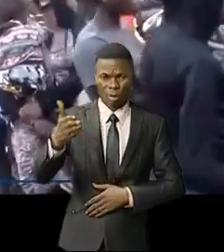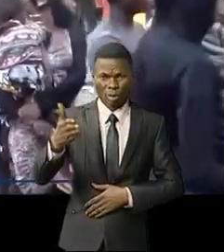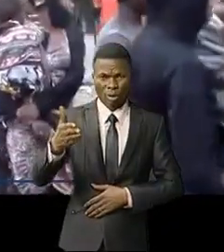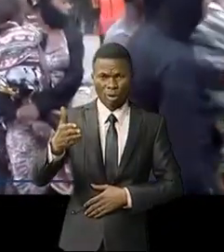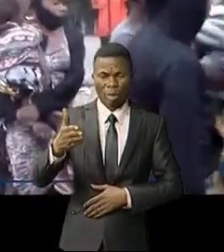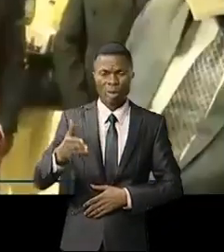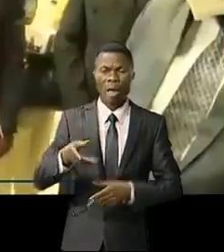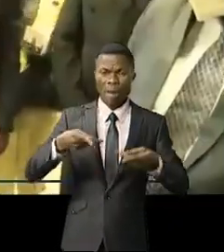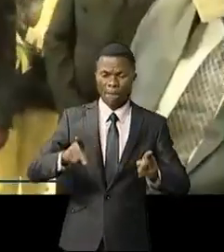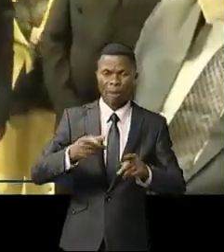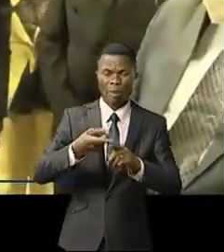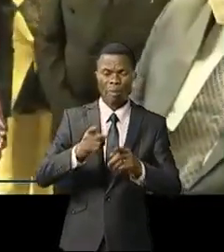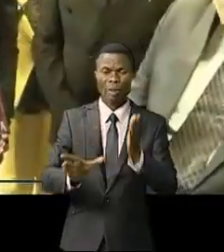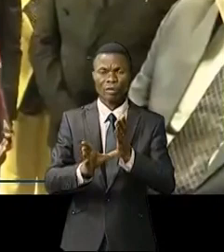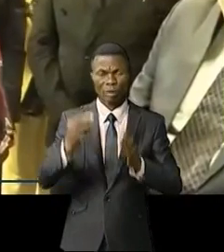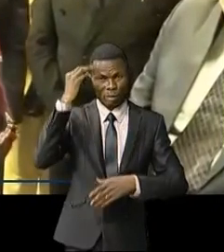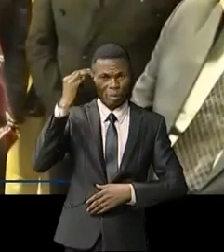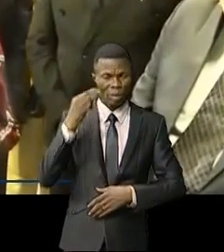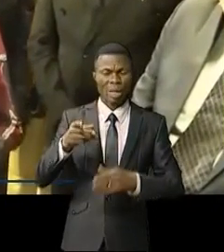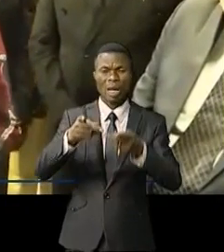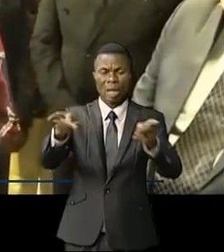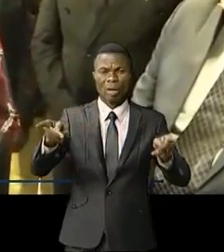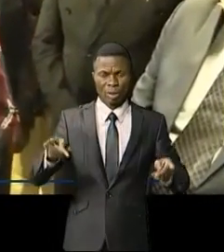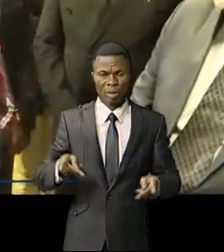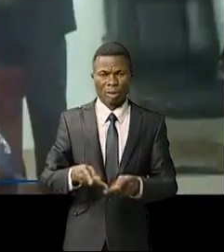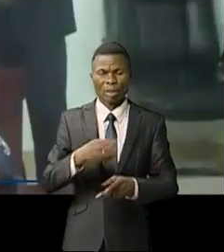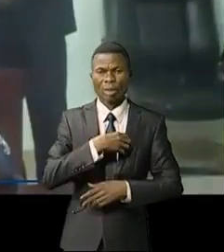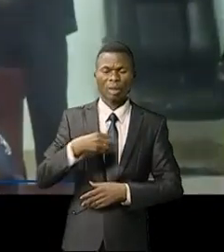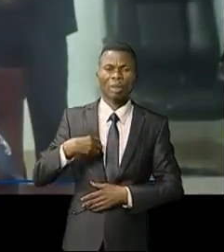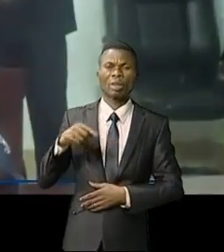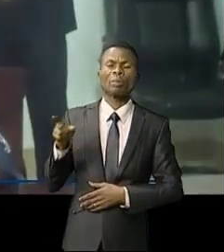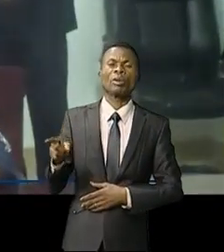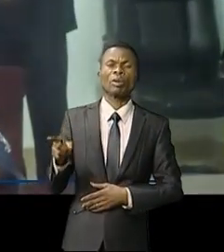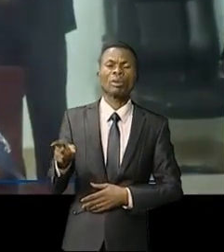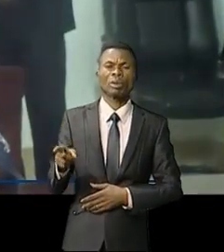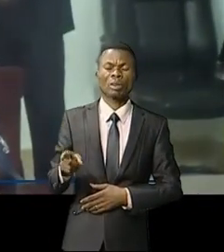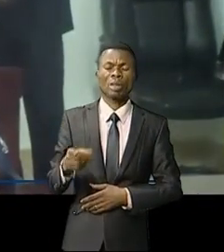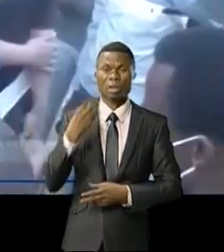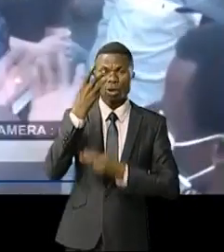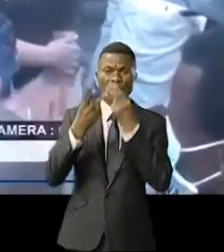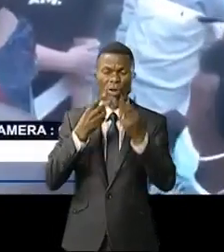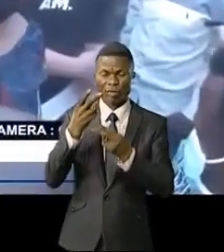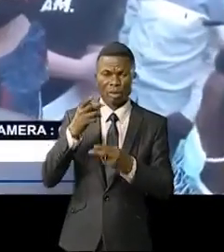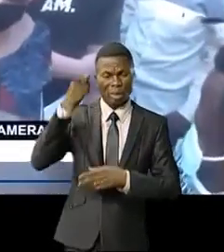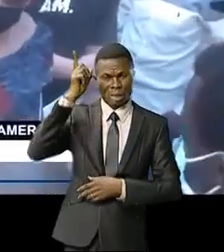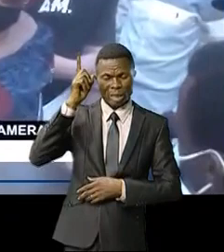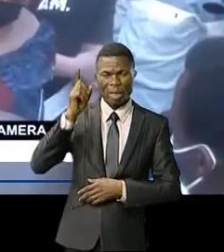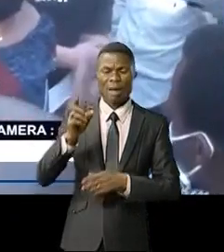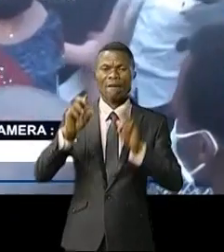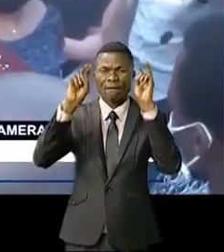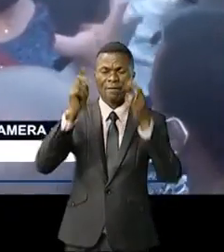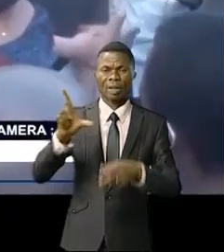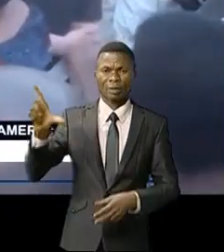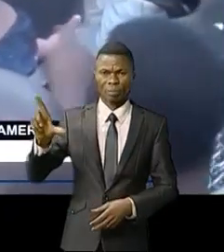instruction de la vice-première ministre et ministre de l'Environnement, Mme Eve Bazaïba, lors de sa mission d'inspection à Likasi le 18